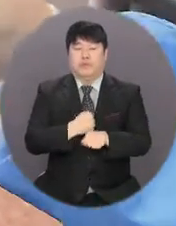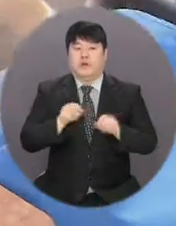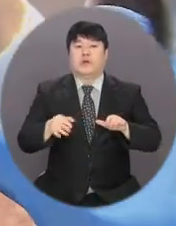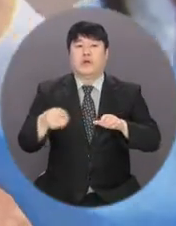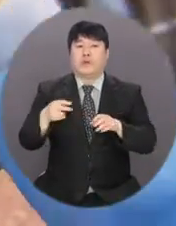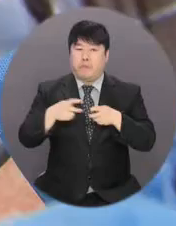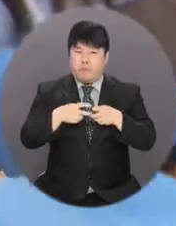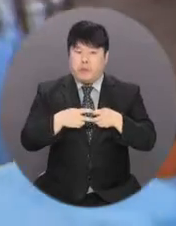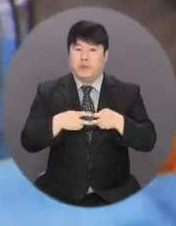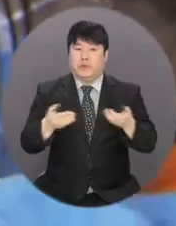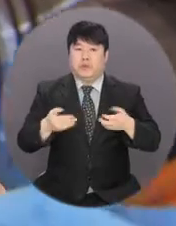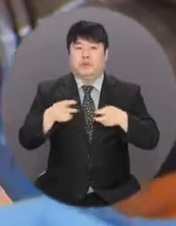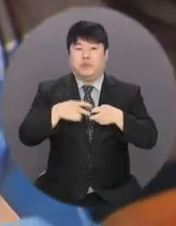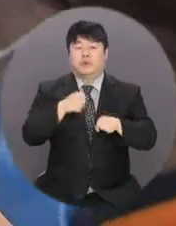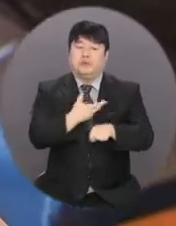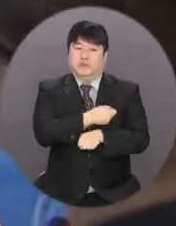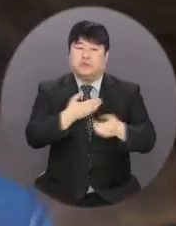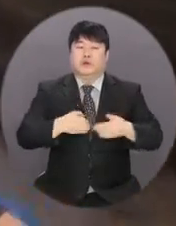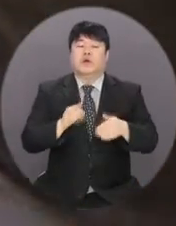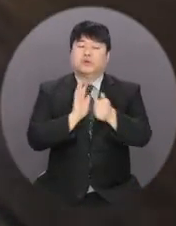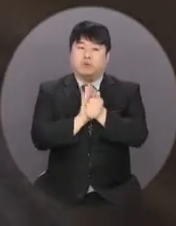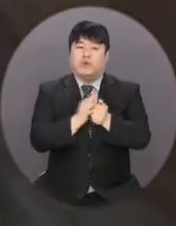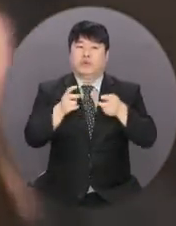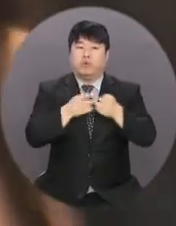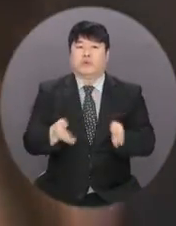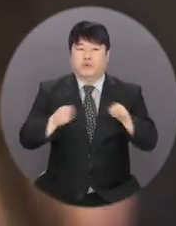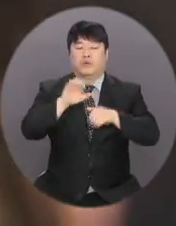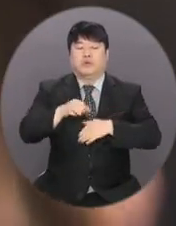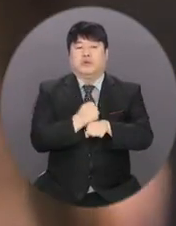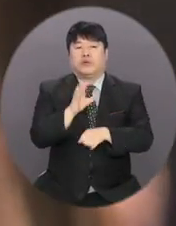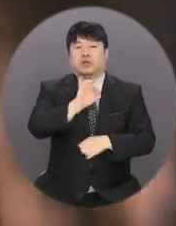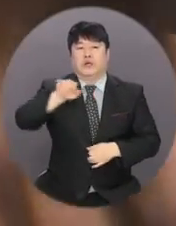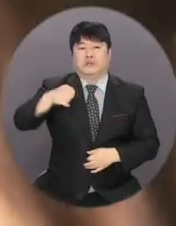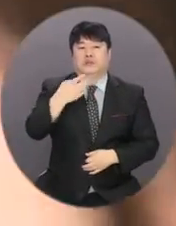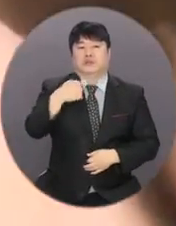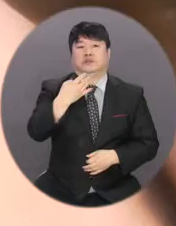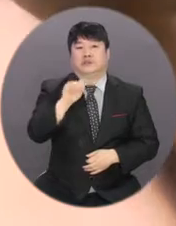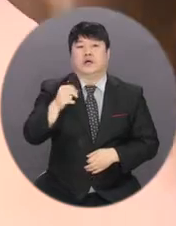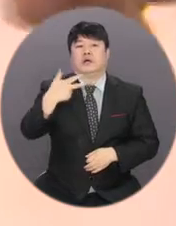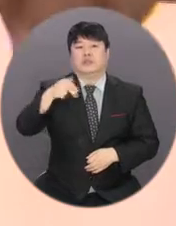됩니다. 요양병원과 요양시설에서 진행 중인 아스트라제네카 백신 접종은